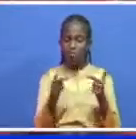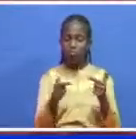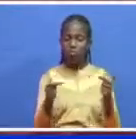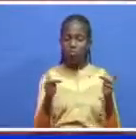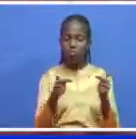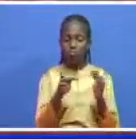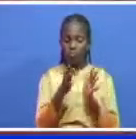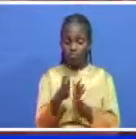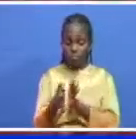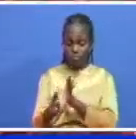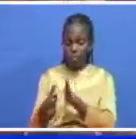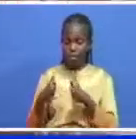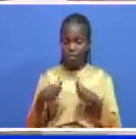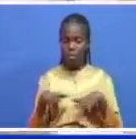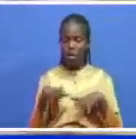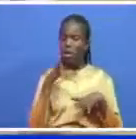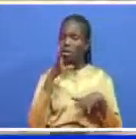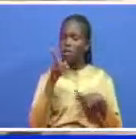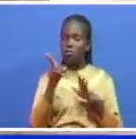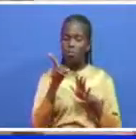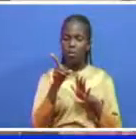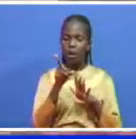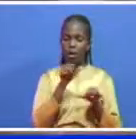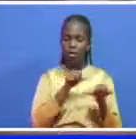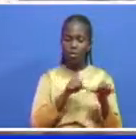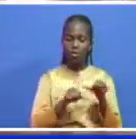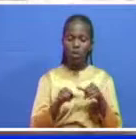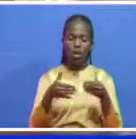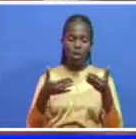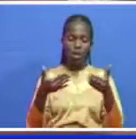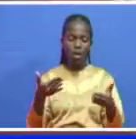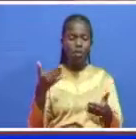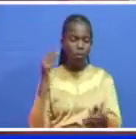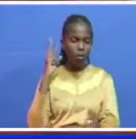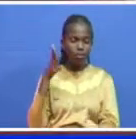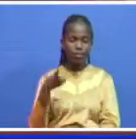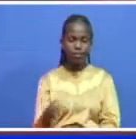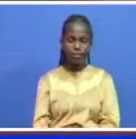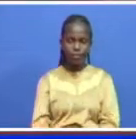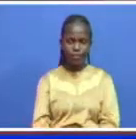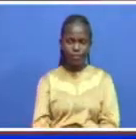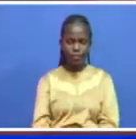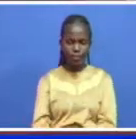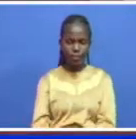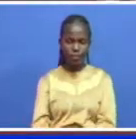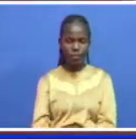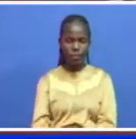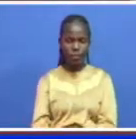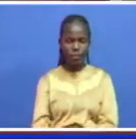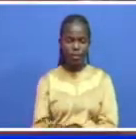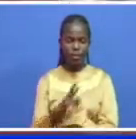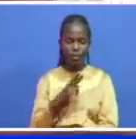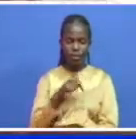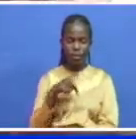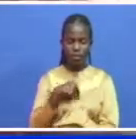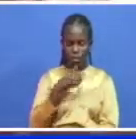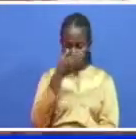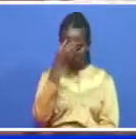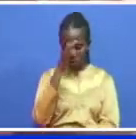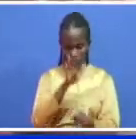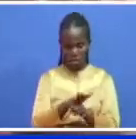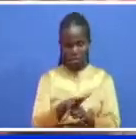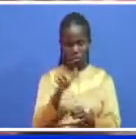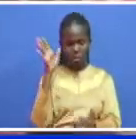enende ama kavikia na umosa matambia mota enende. Ala mbemba iku ibuka uwe dhia. nandipi uye wonu nwa muze wa kwepa